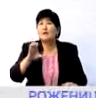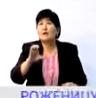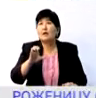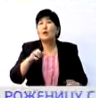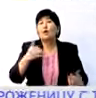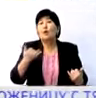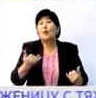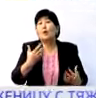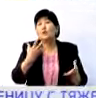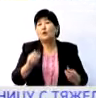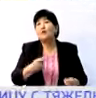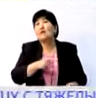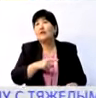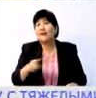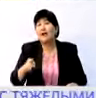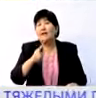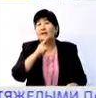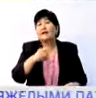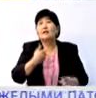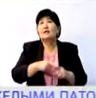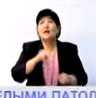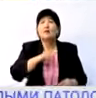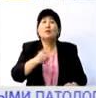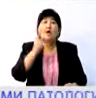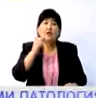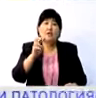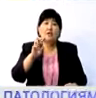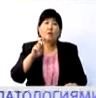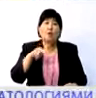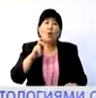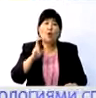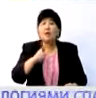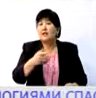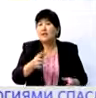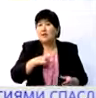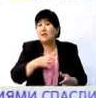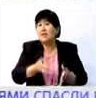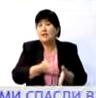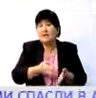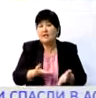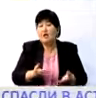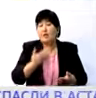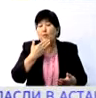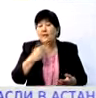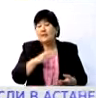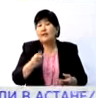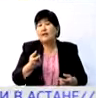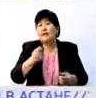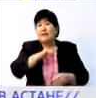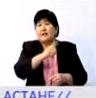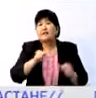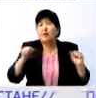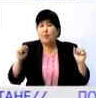До сегодняшнего дня там Жамбурском ГРЭС работал один блок, это было недостаточно. И вот последние недели из-за резкого